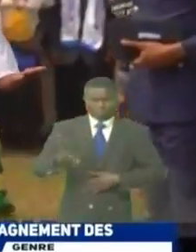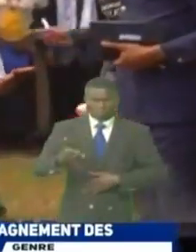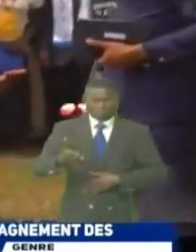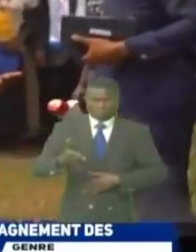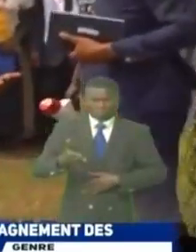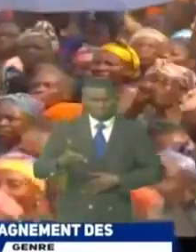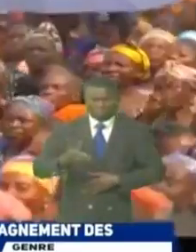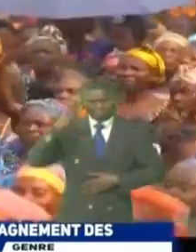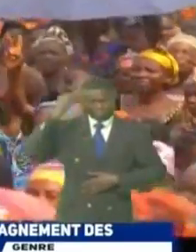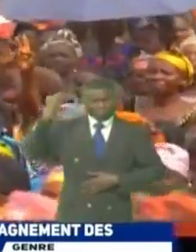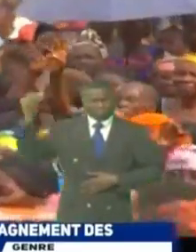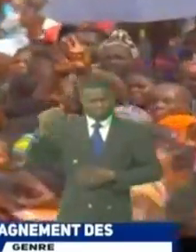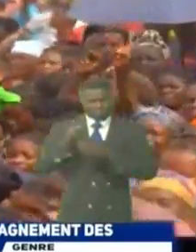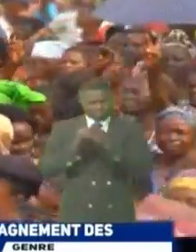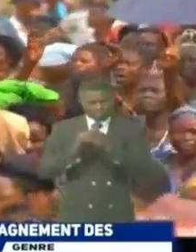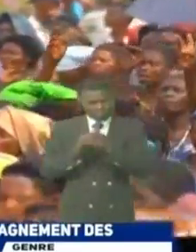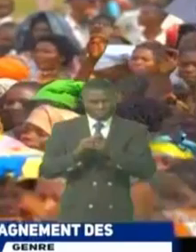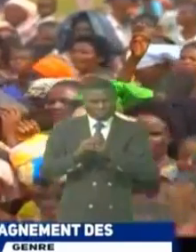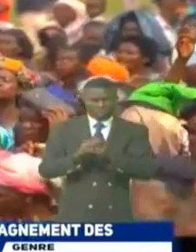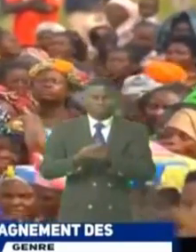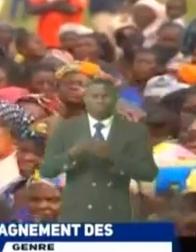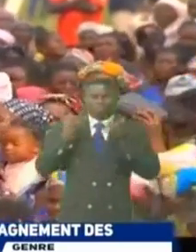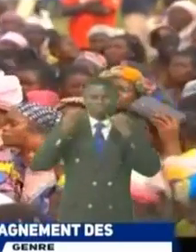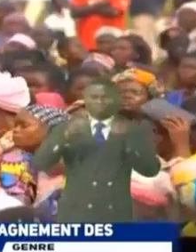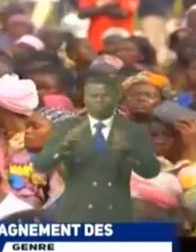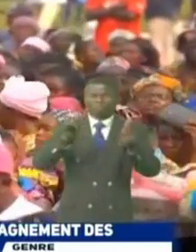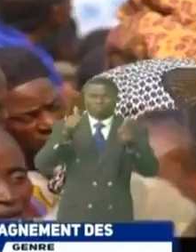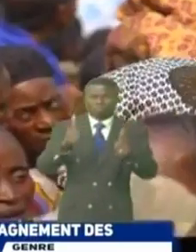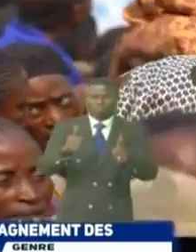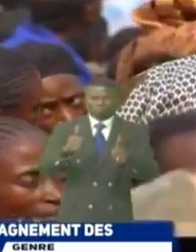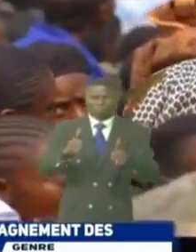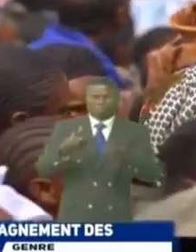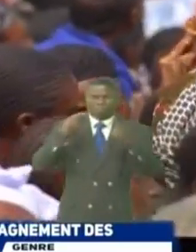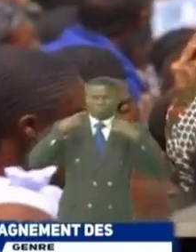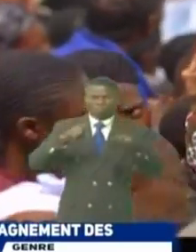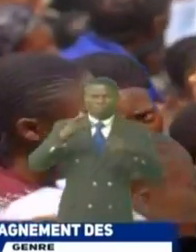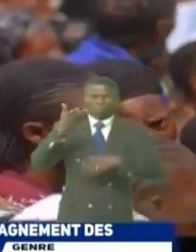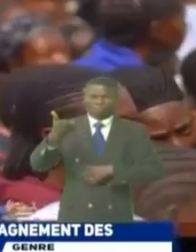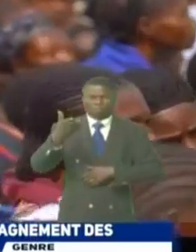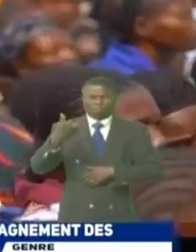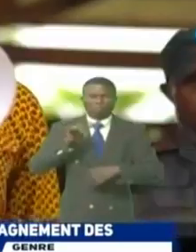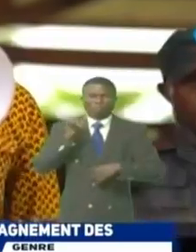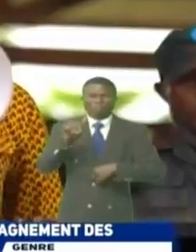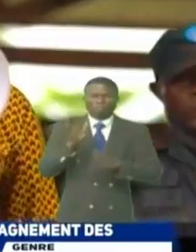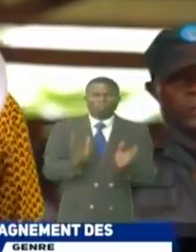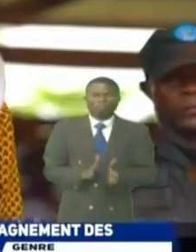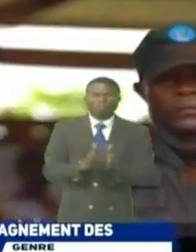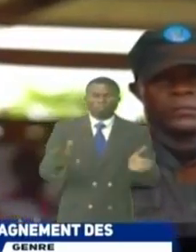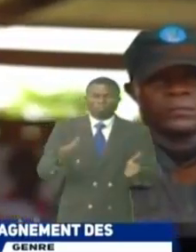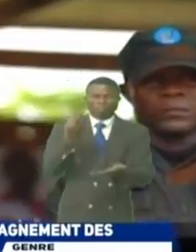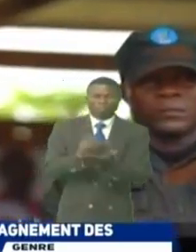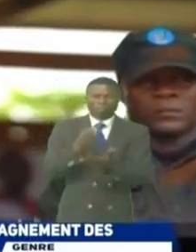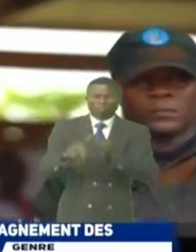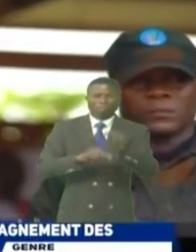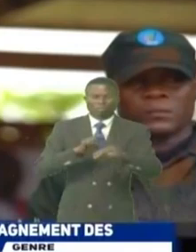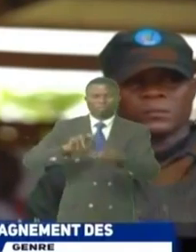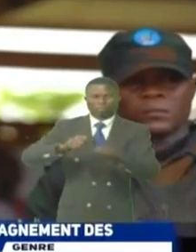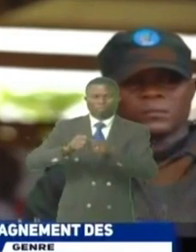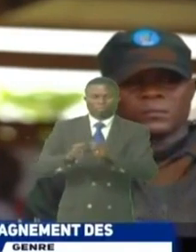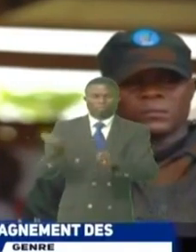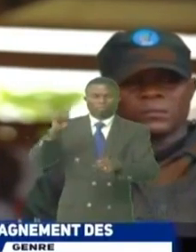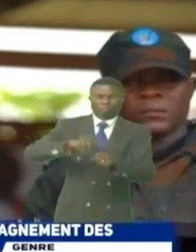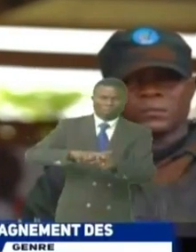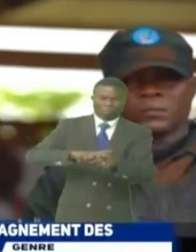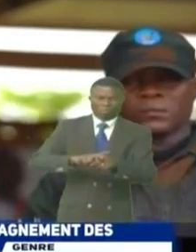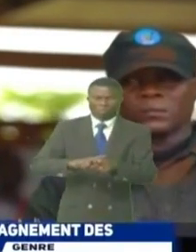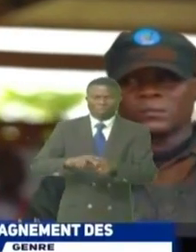lueur d'espoir. Que de bonnes nouvelles annoncées par Lucien Lundulalo-Latui, directeur général du Fonds national de réparation de victimes